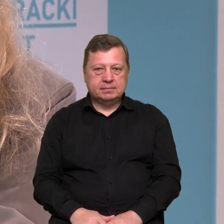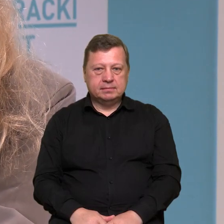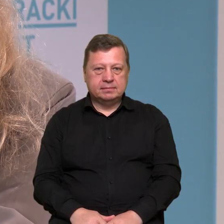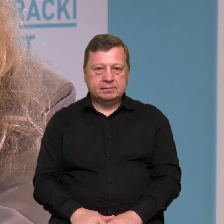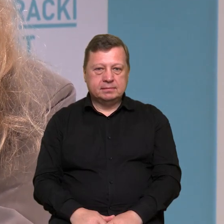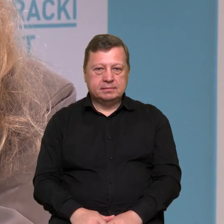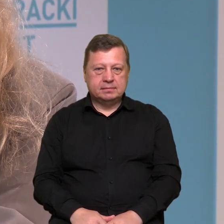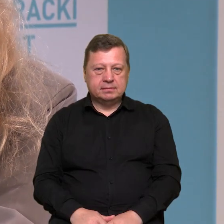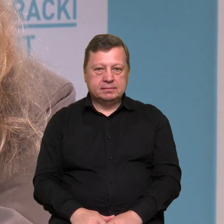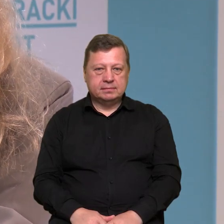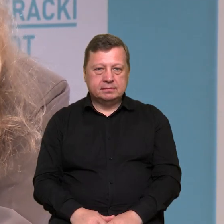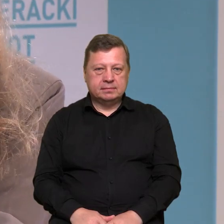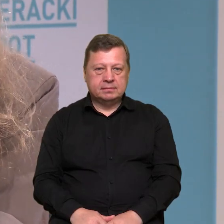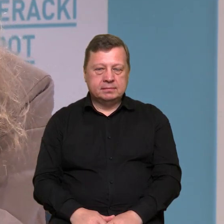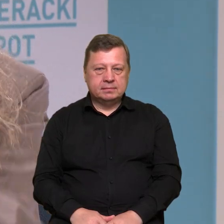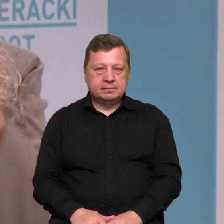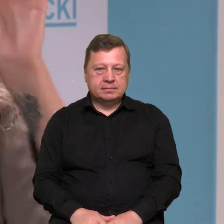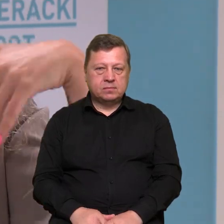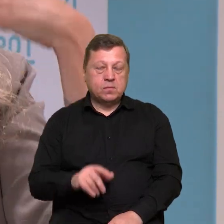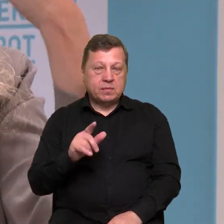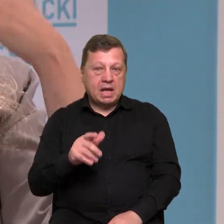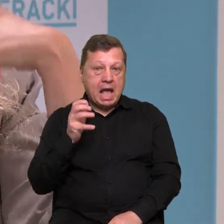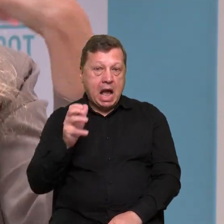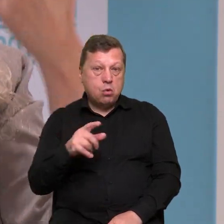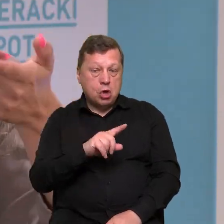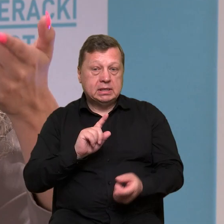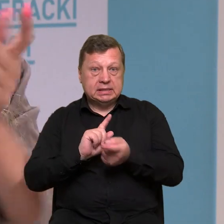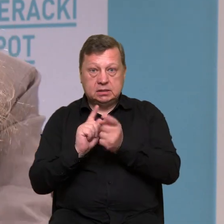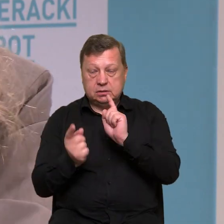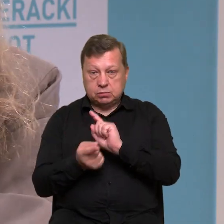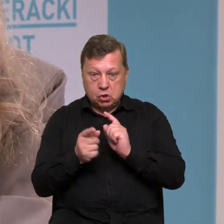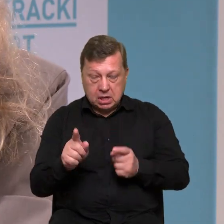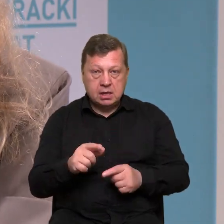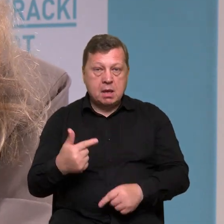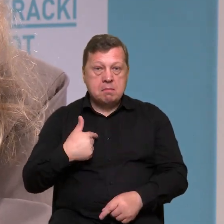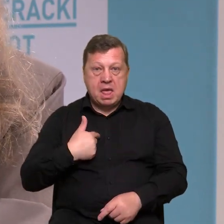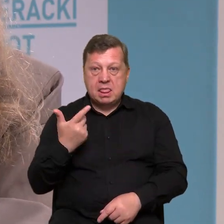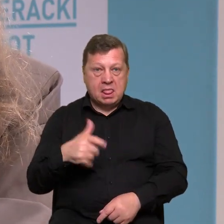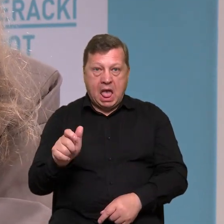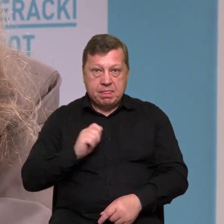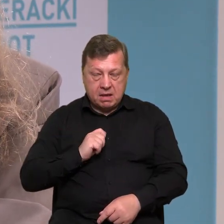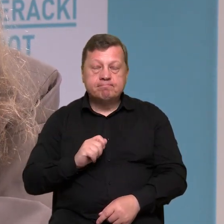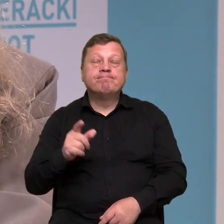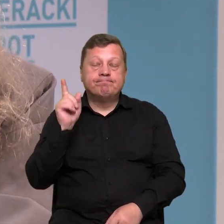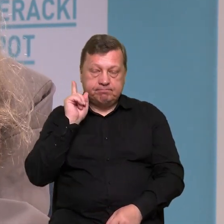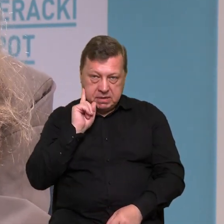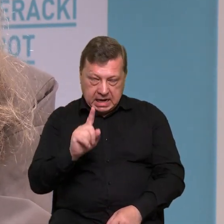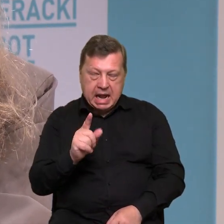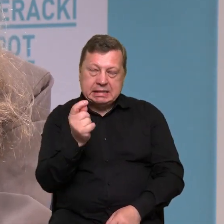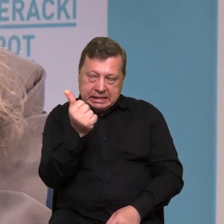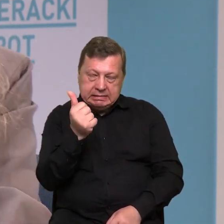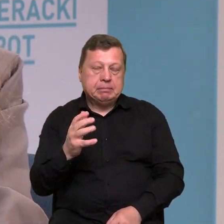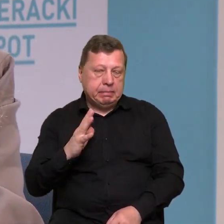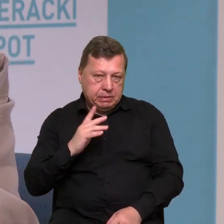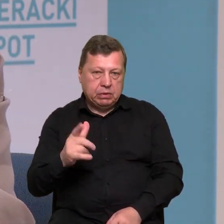I jeżeli chodzi o to spotkanie autorskie z niewpuszczeniem, to prawie tak było w tej sytuacji.